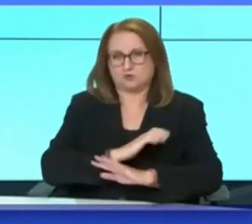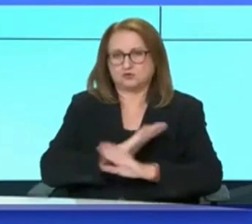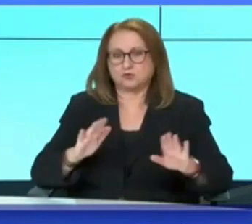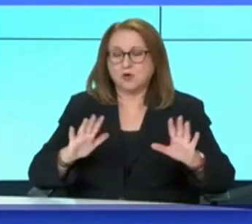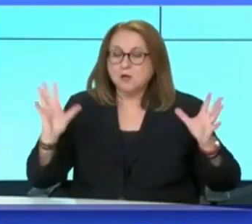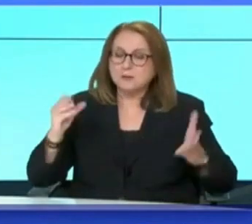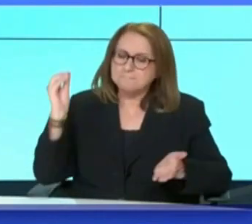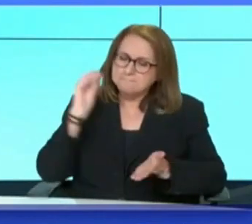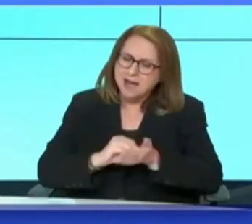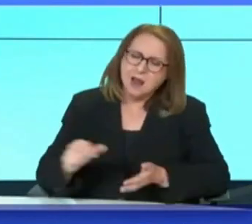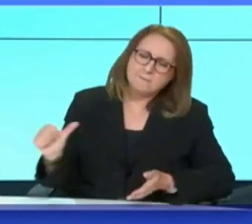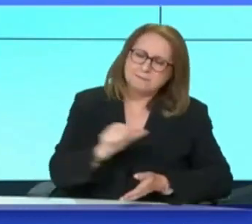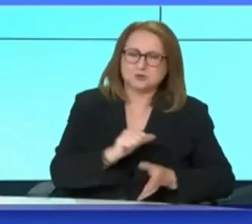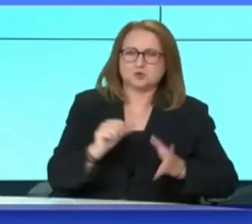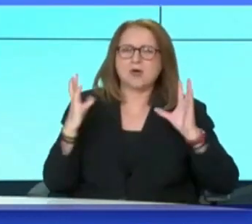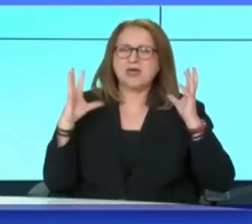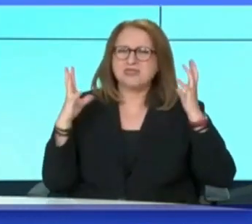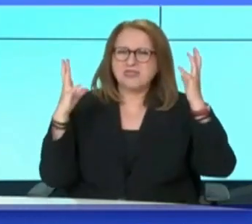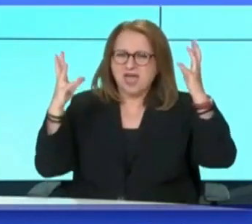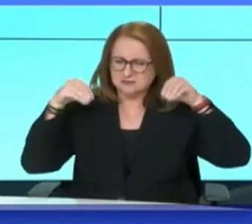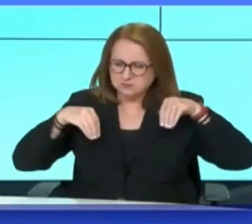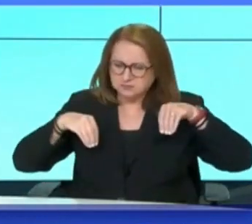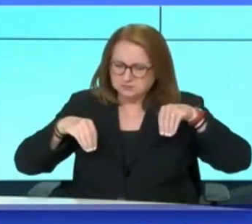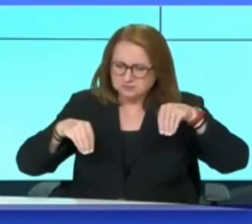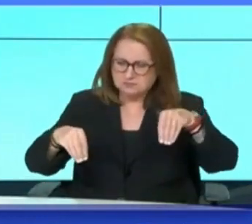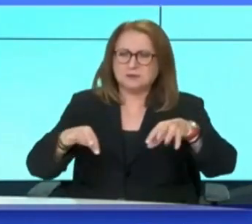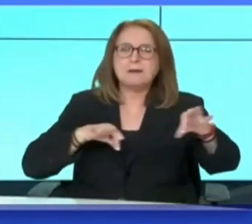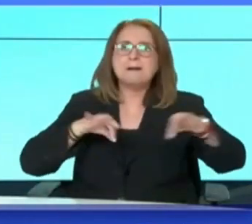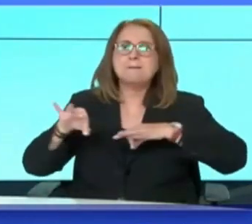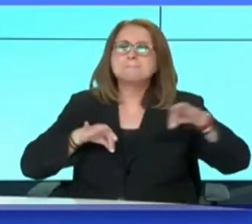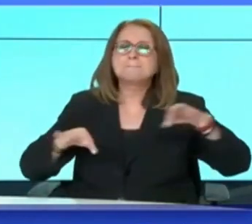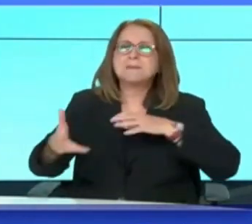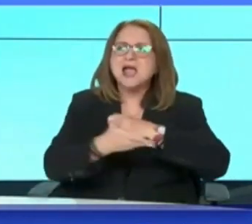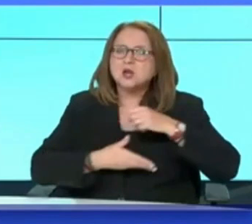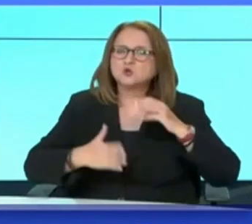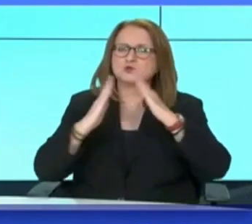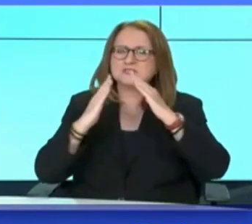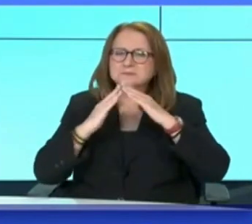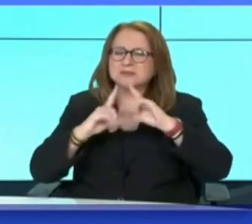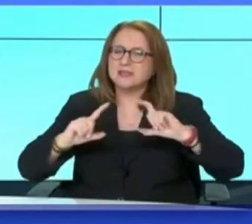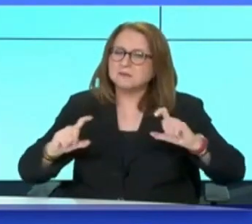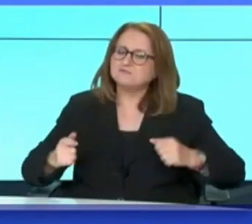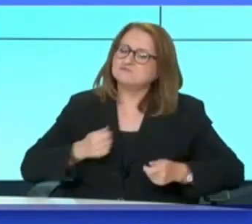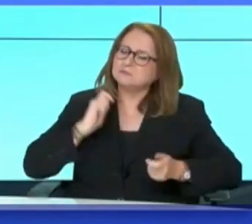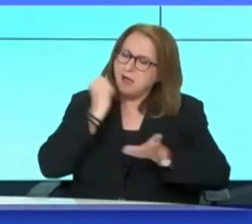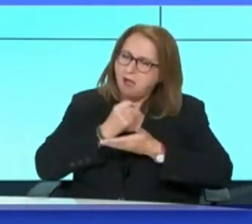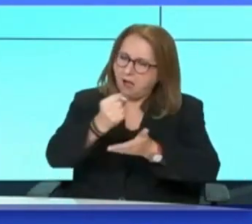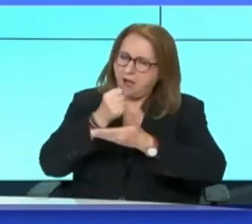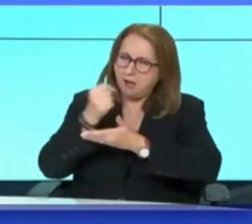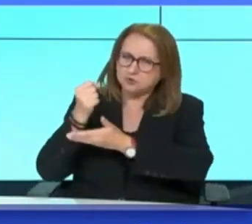θα ξαναγεννηθούν, οι περιουσίες θα αποκατασταθούν και η καλύτερη